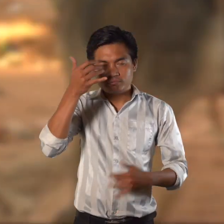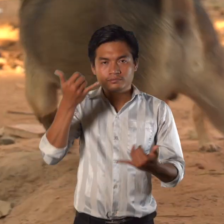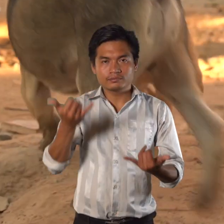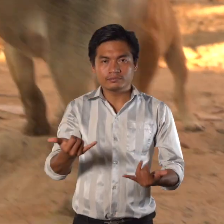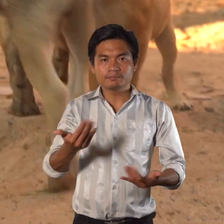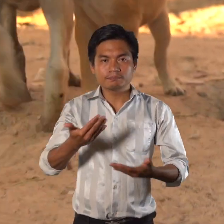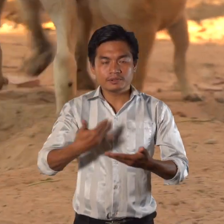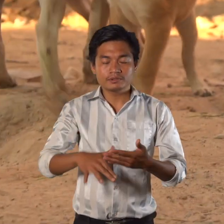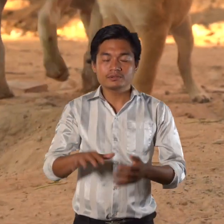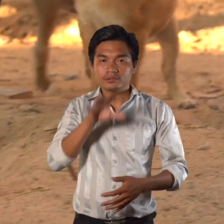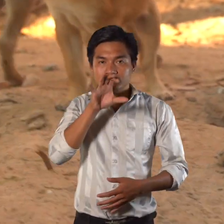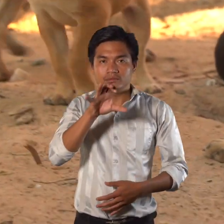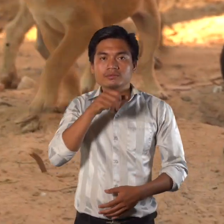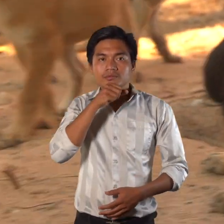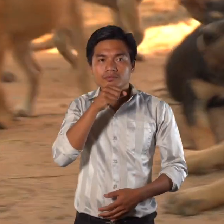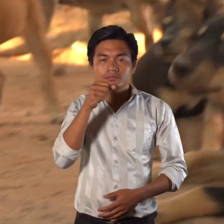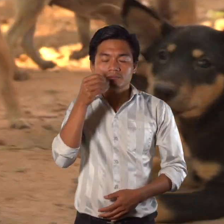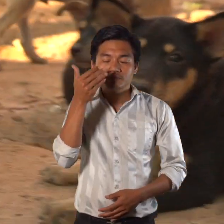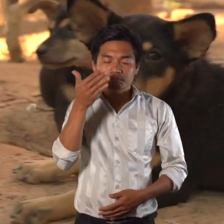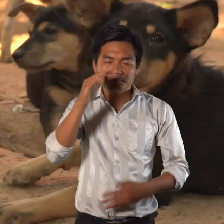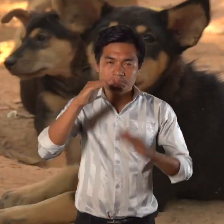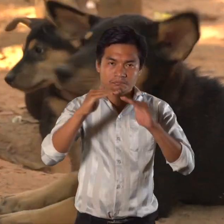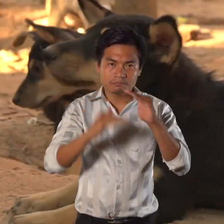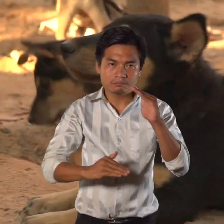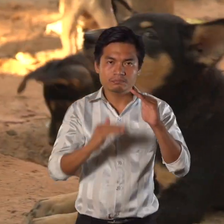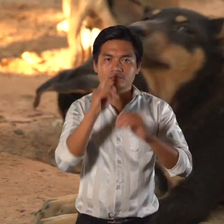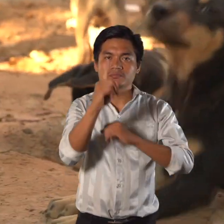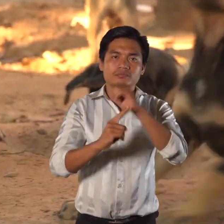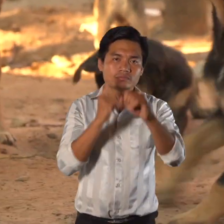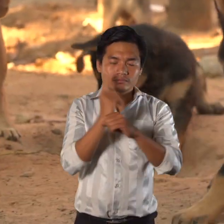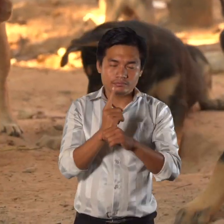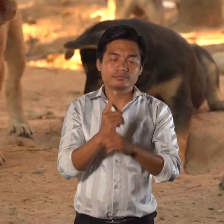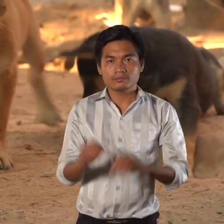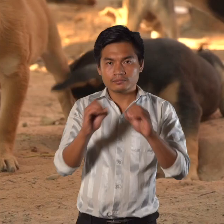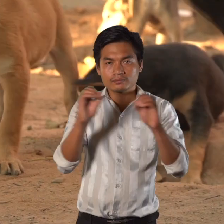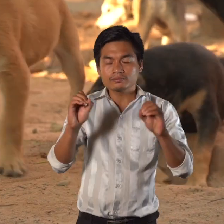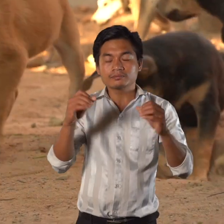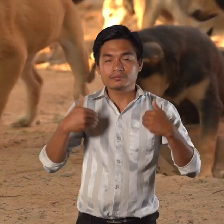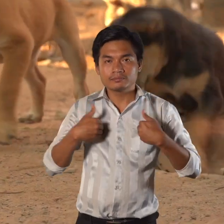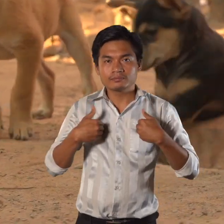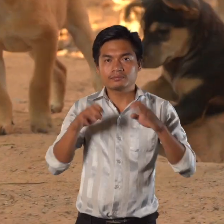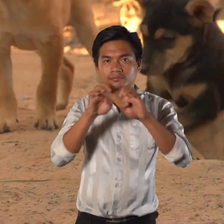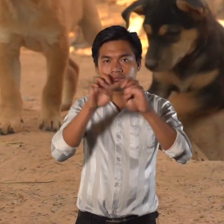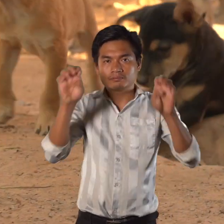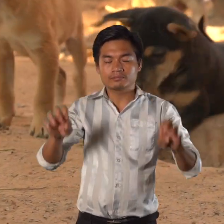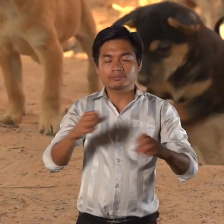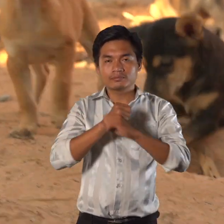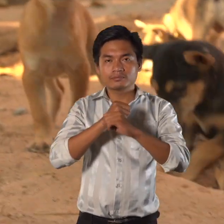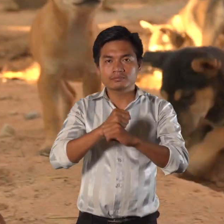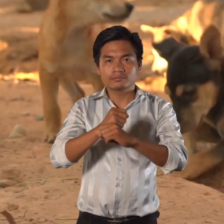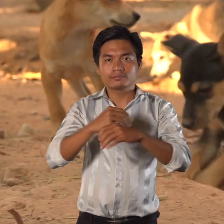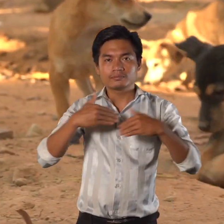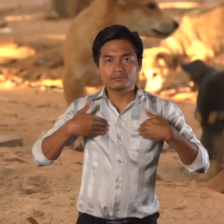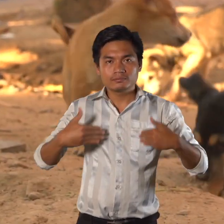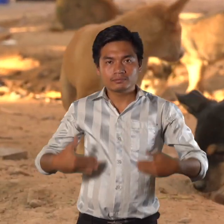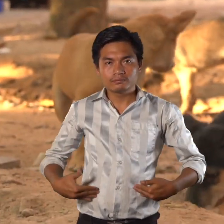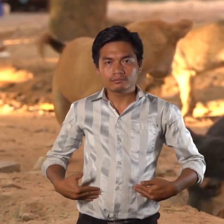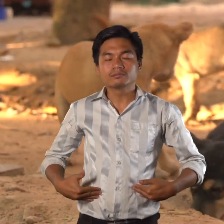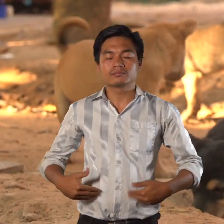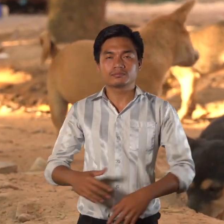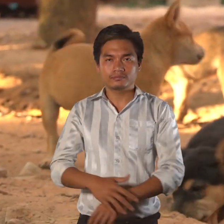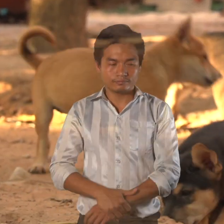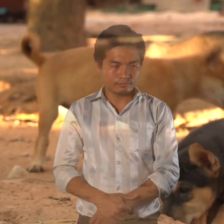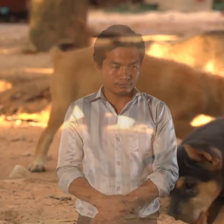ងឺរាគឈាមដែលបង្កឡើងដោយវីរុសប៉ាវូនេះច្រើនកើតលើឆ្កែអាយុក្រោម1ឆ្នាំដែលអត់មានអង្គតិកោឬក៏ប្រព័ន្ធភាពស៊ាំដើម្បីការ